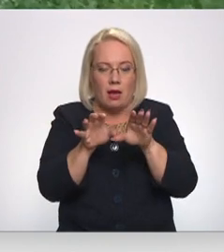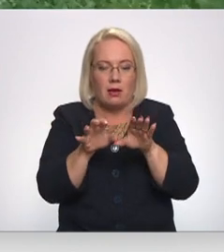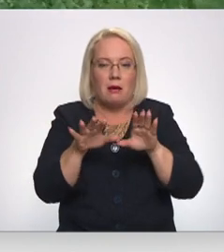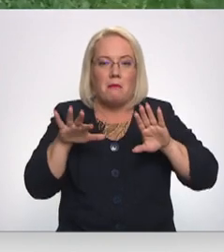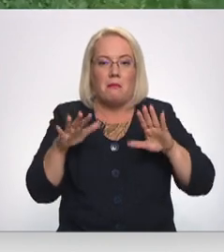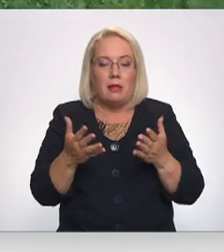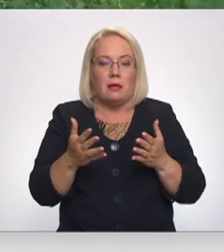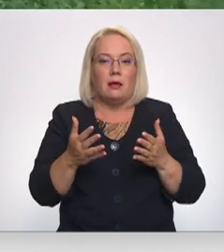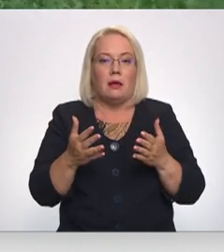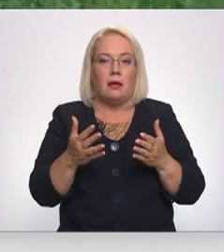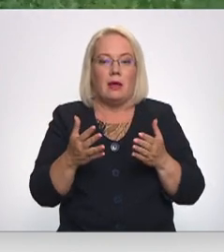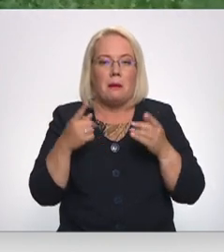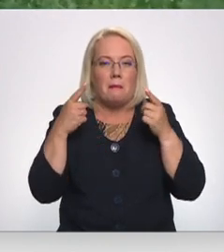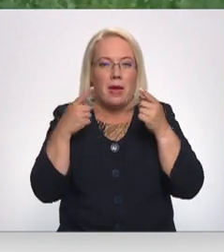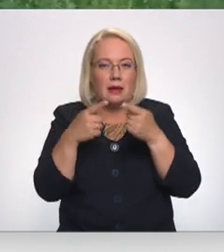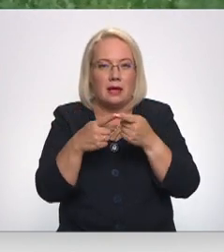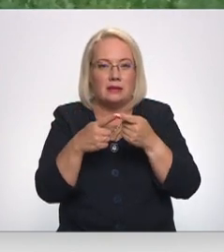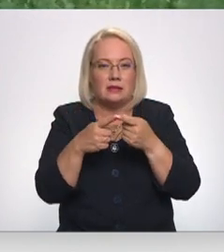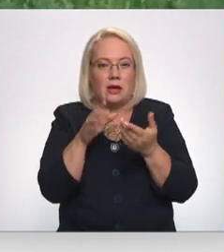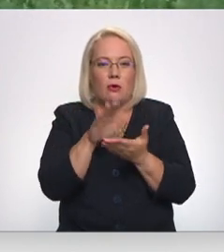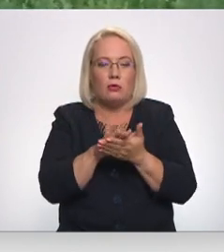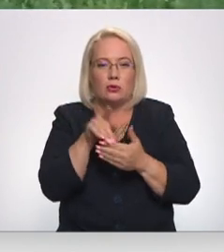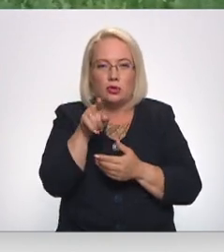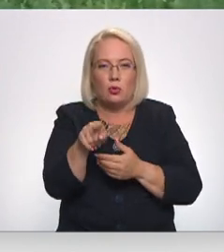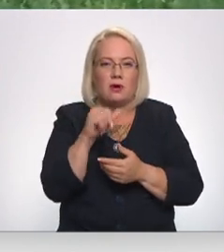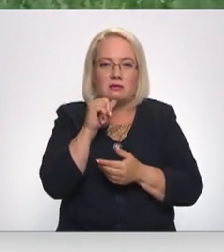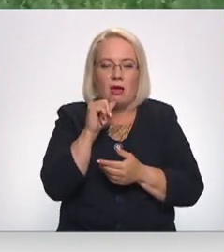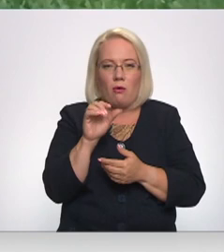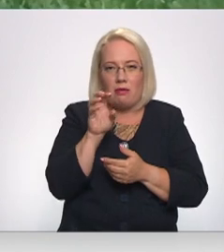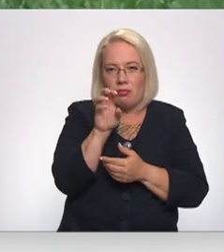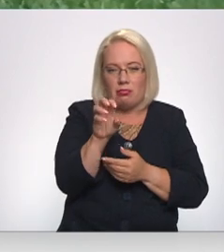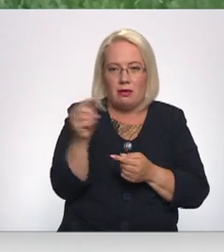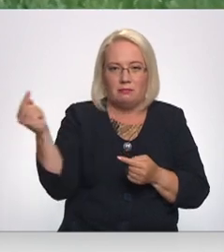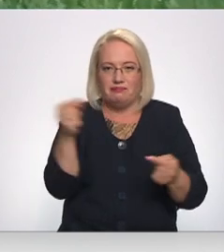Bet mērtiecīgi tātad uz to feromonu virzās šis te